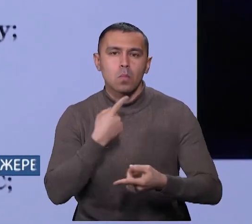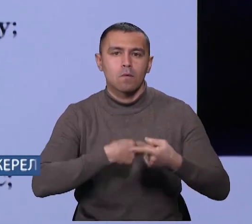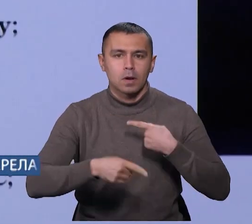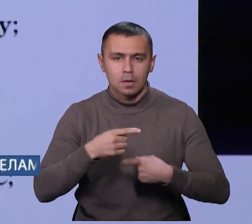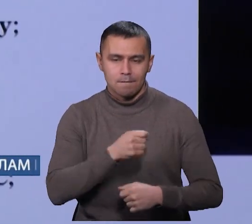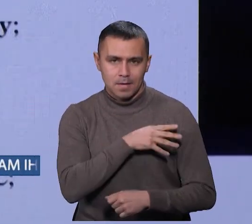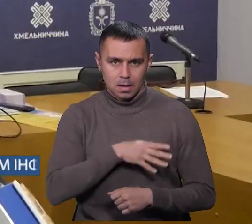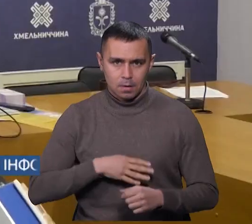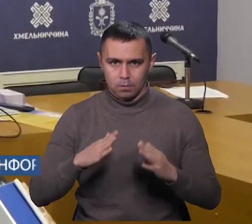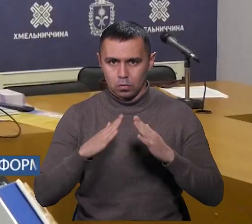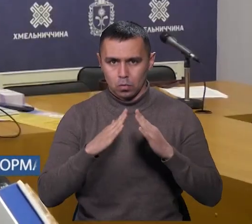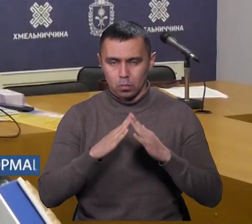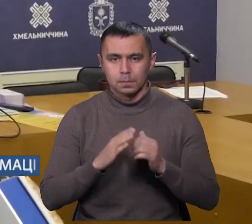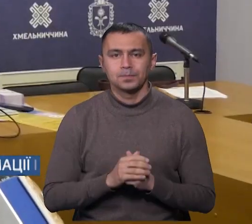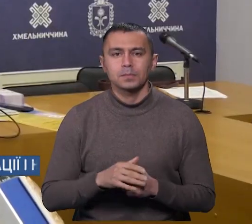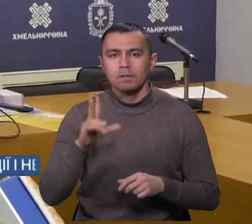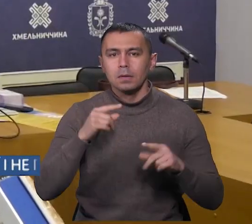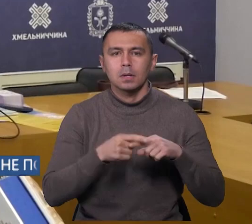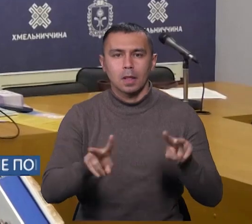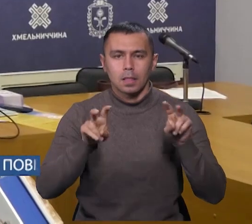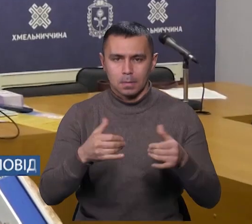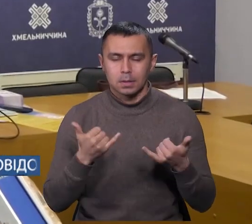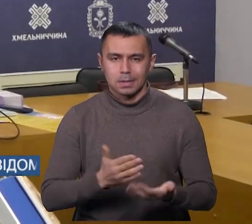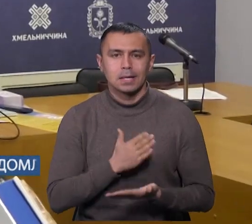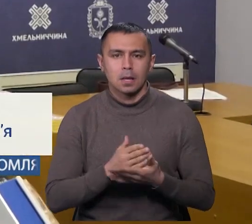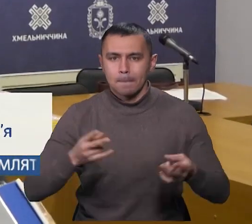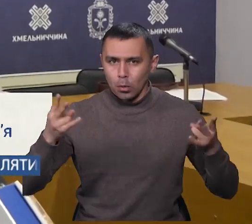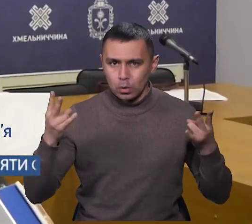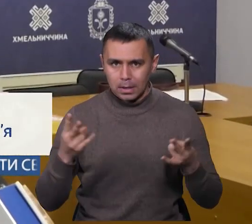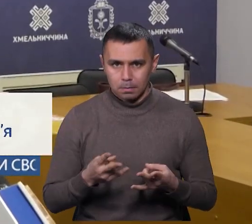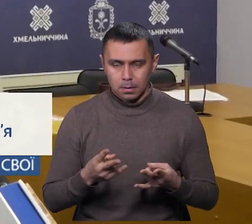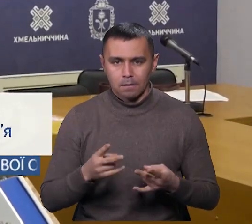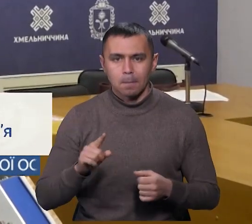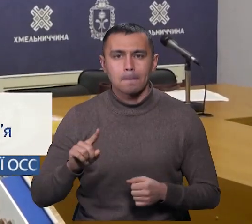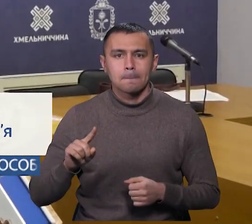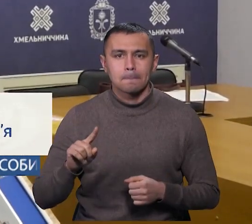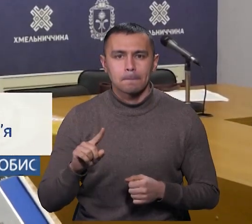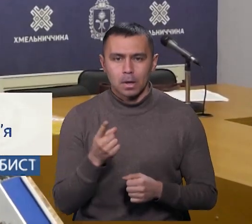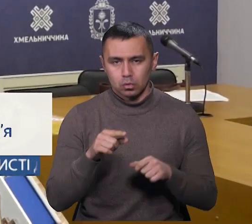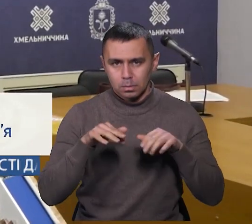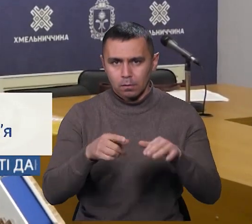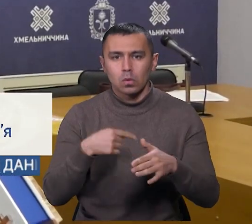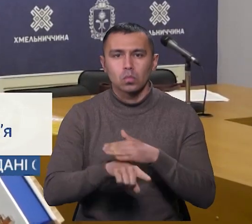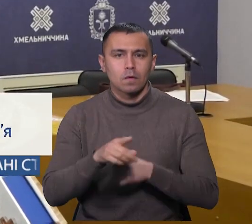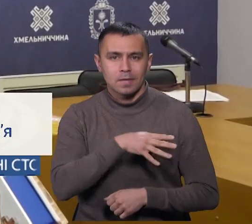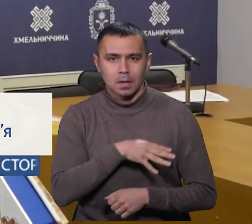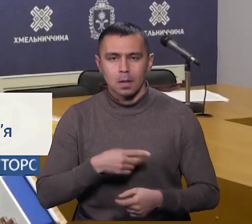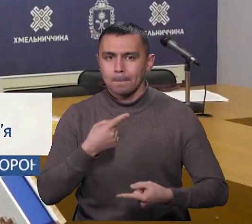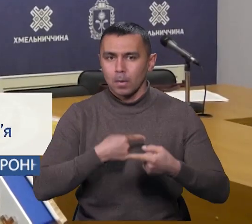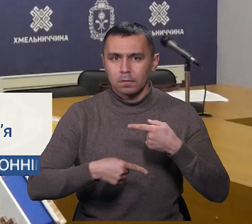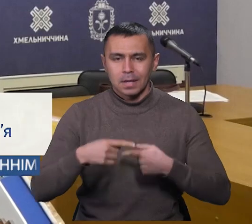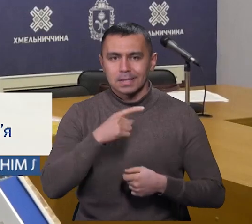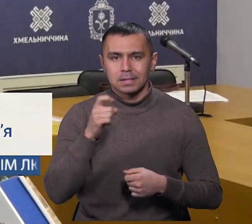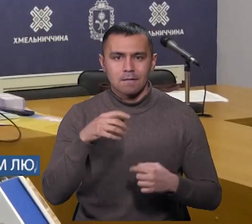повернення ветеранів. Вважаємо, що ця тема зараз є потрібна першим ділом, тому що ветерани повертаються